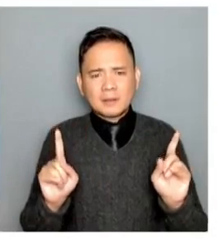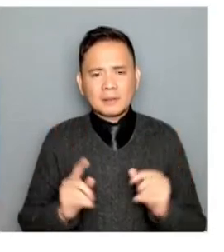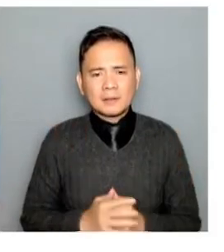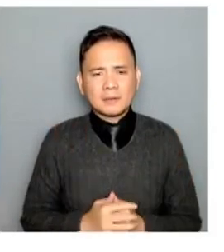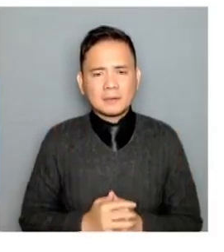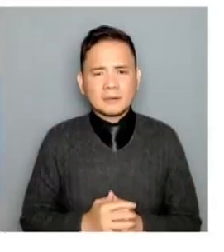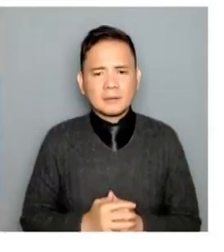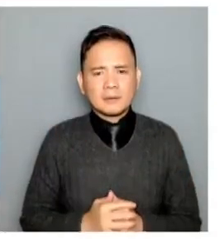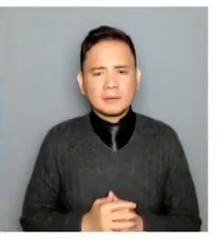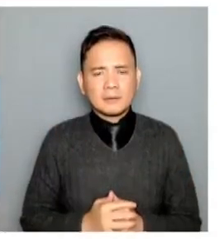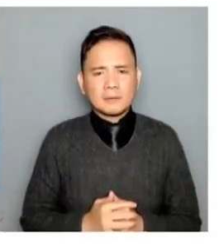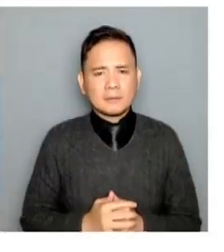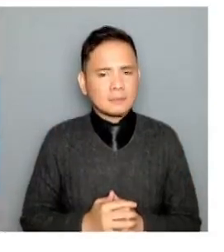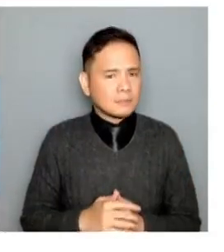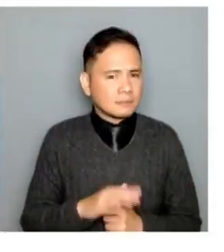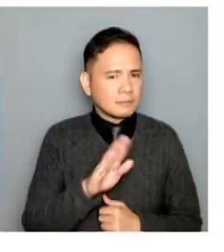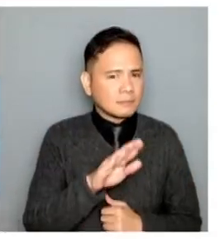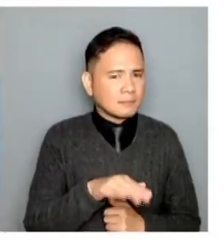Mayor?